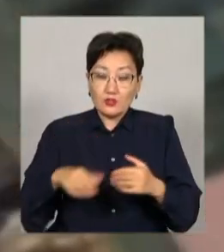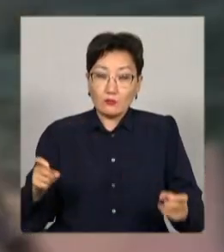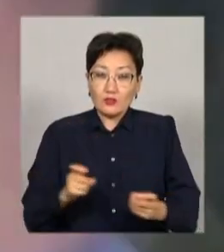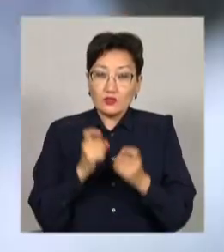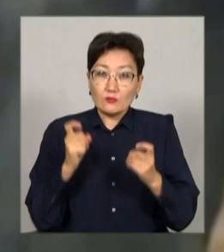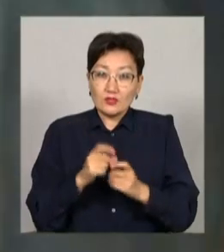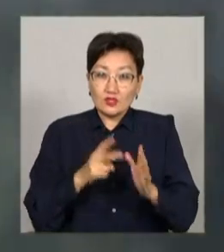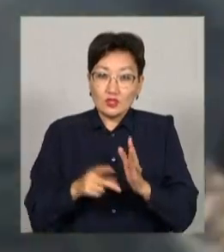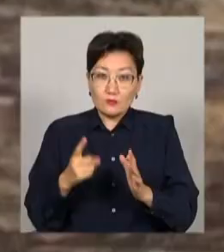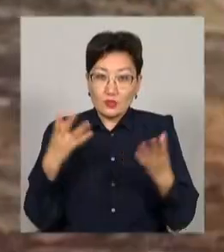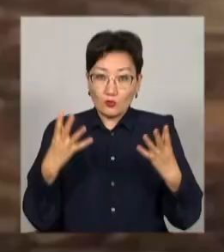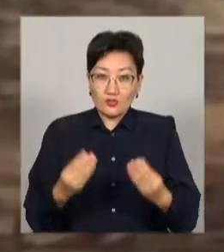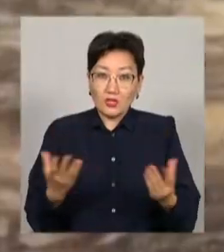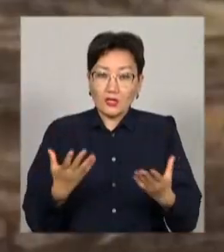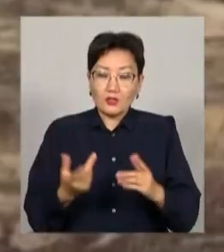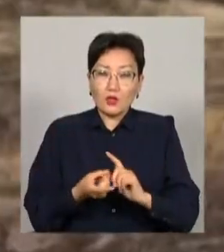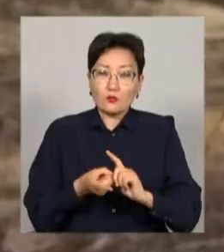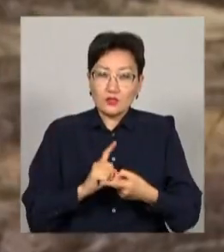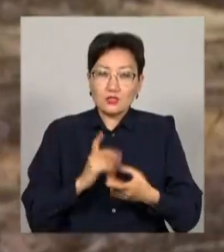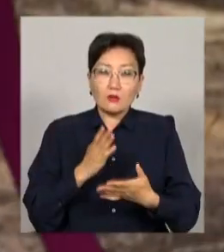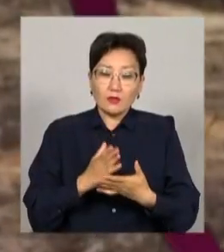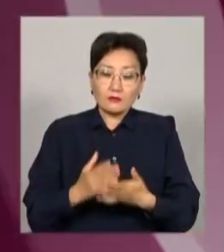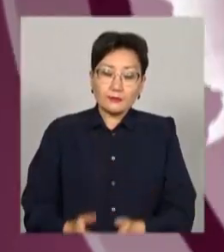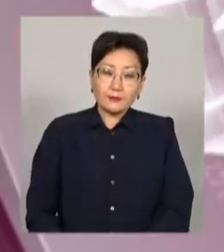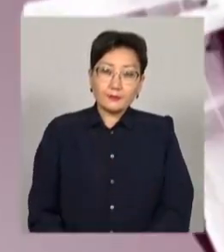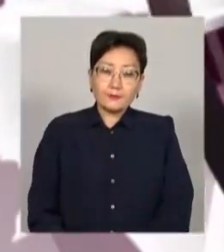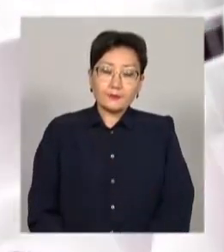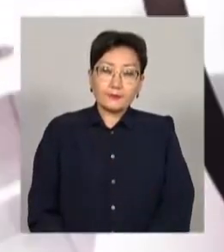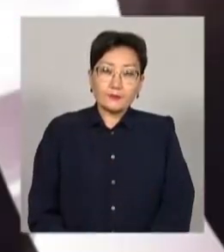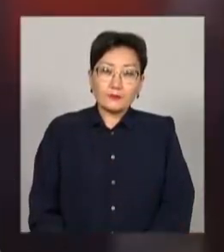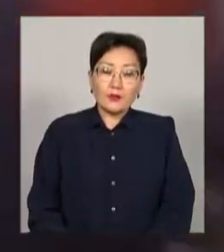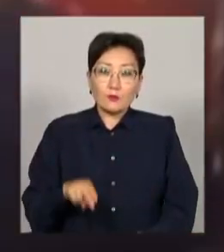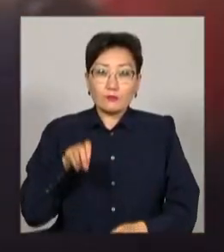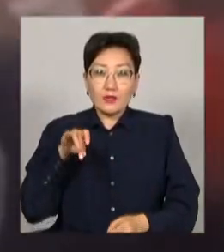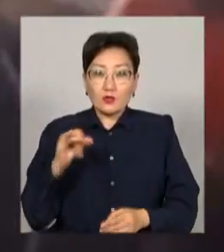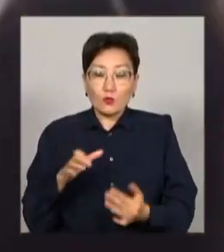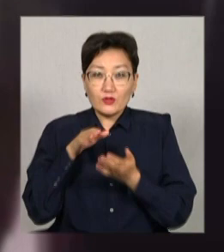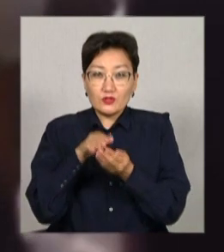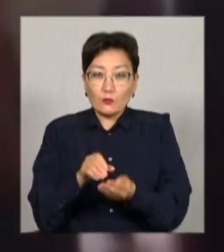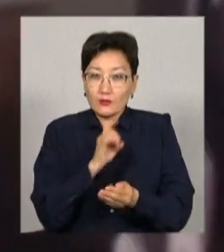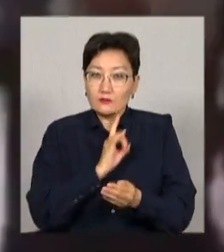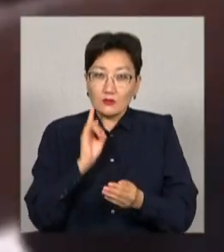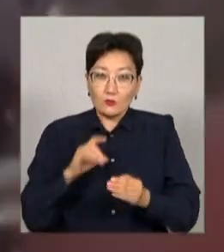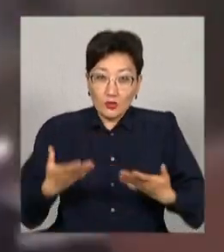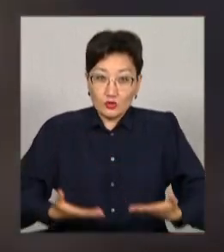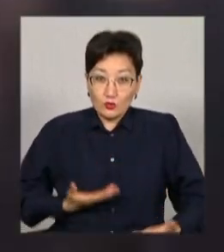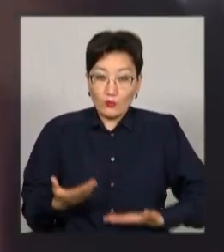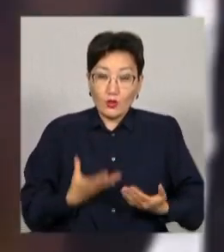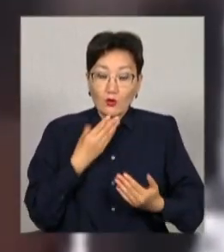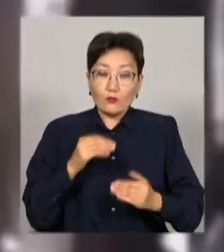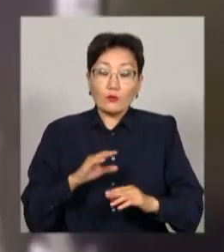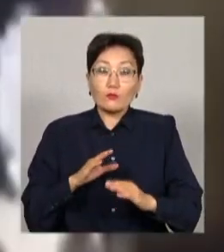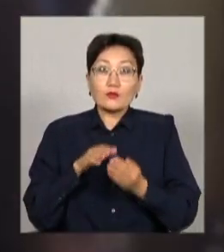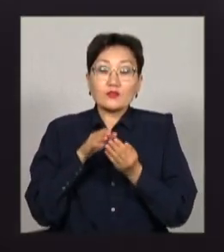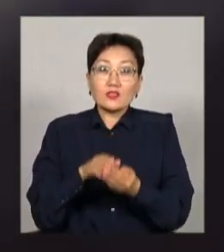kaqtıgıstın 71-ci gününde kanday oqiğalar boldı. Peru'de jerlengeli jatkan ayel tirilip ketti. Ol öz janazası